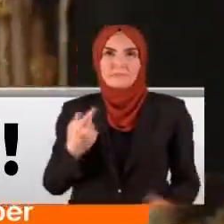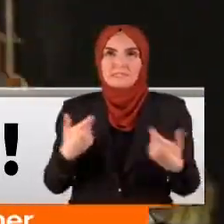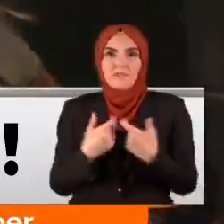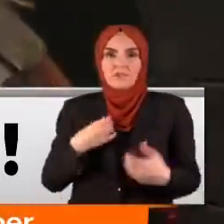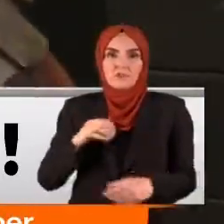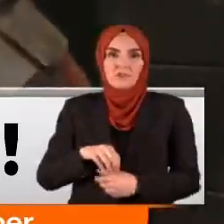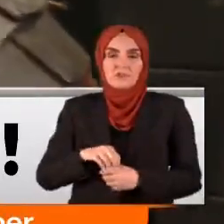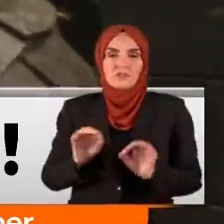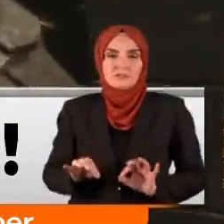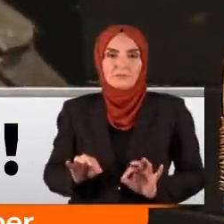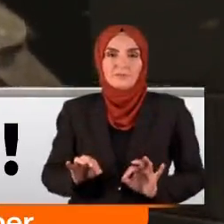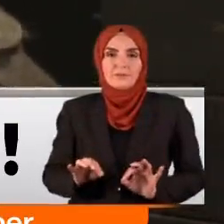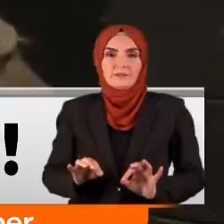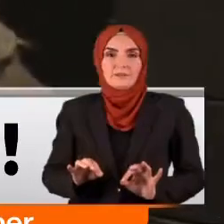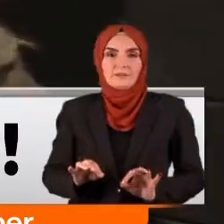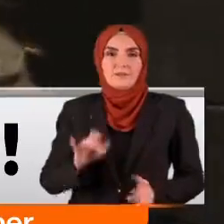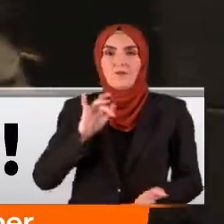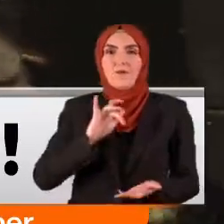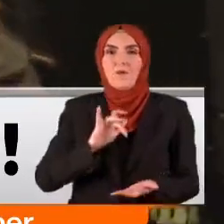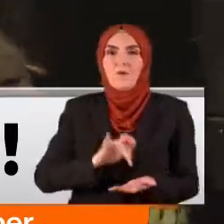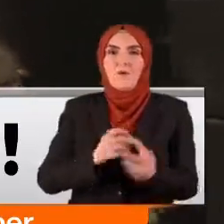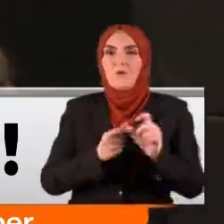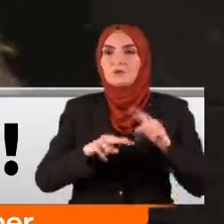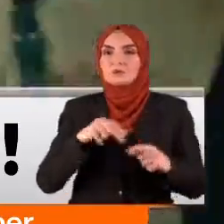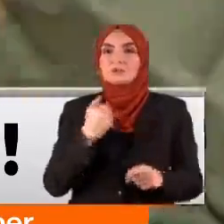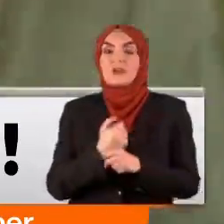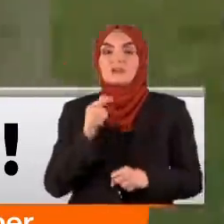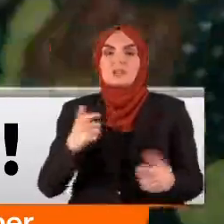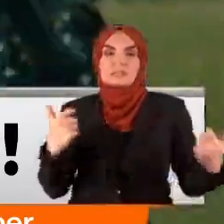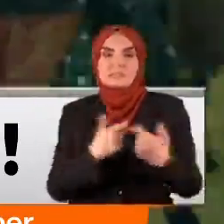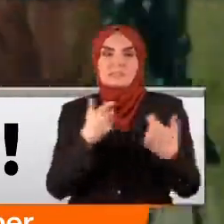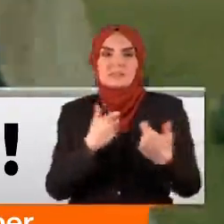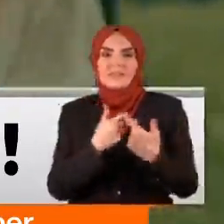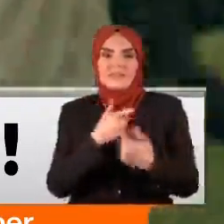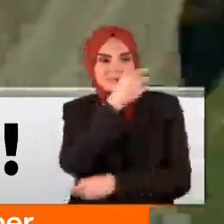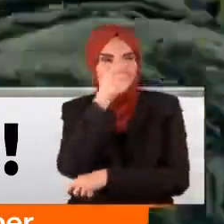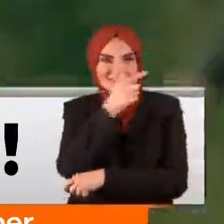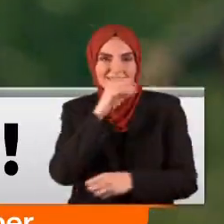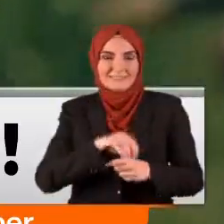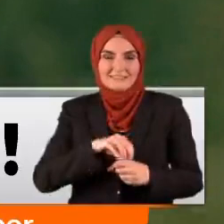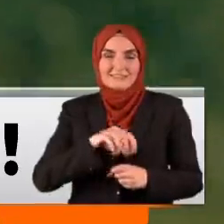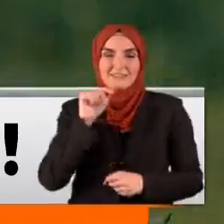içerisindeyiz. Ortaçağ savaş sanatları eğitimindeyiz şu an.